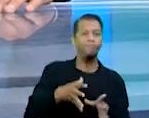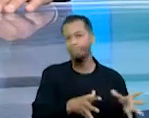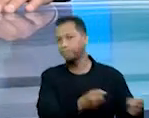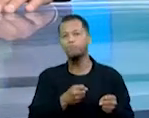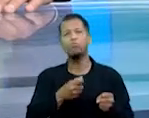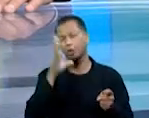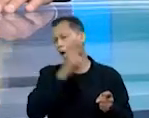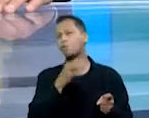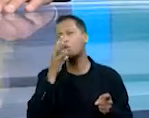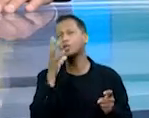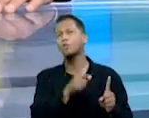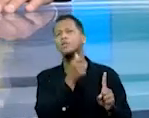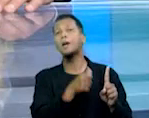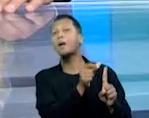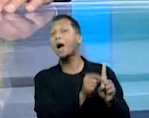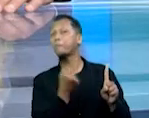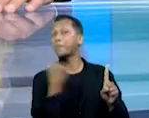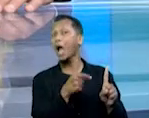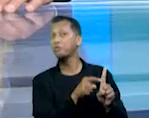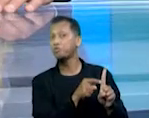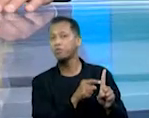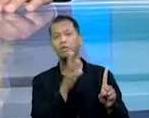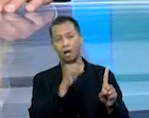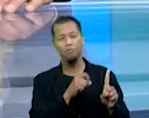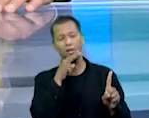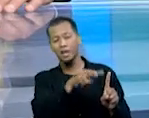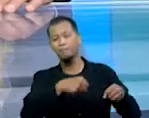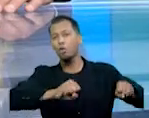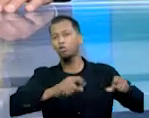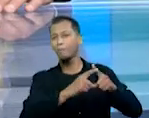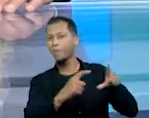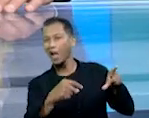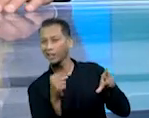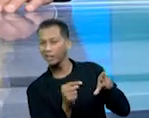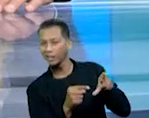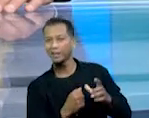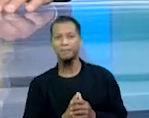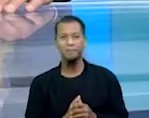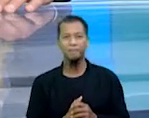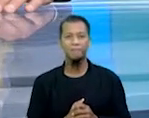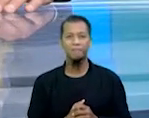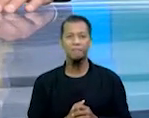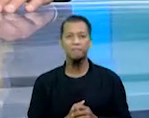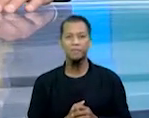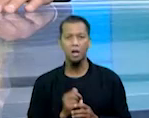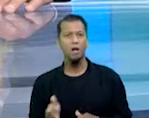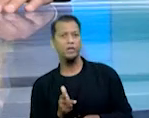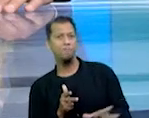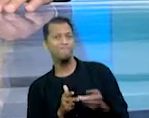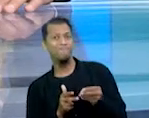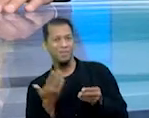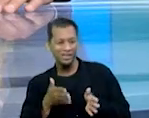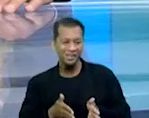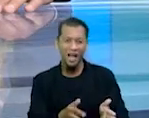para pelaku diketahui dari hasil penelusuran nomor plat motor yang dikendarai para pelaku dari rekaman kamera etle di